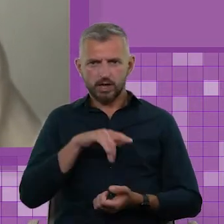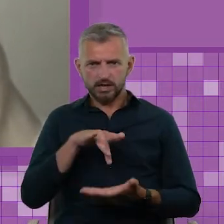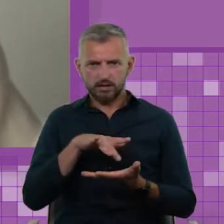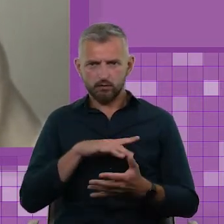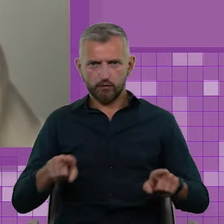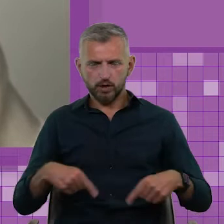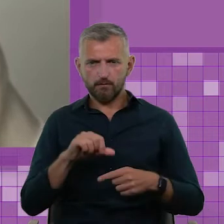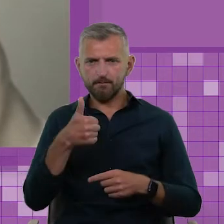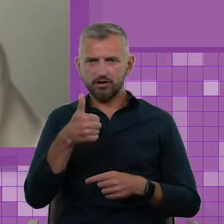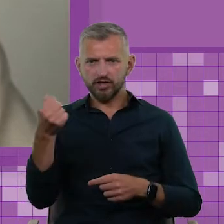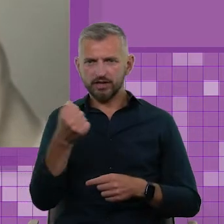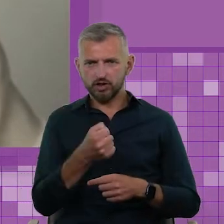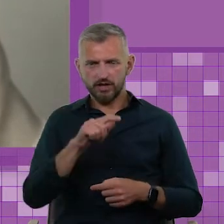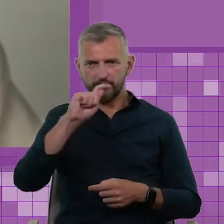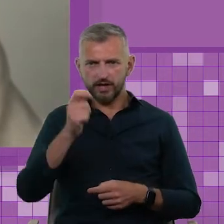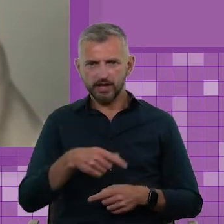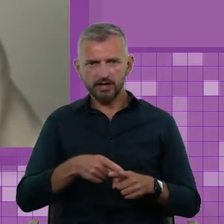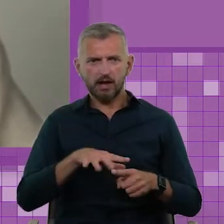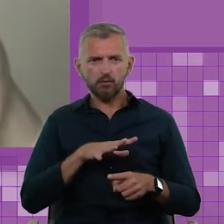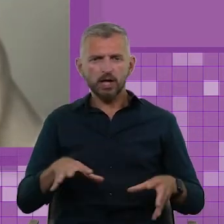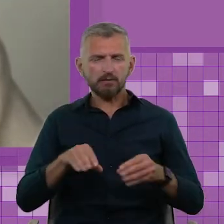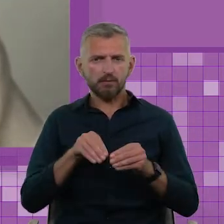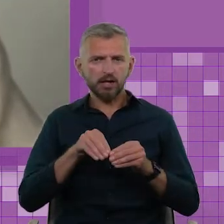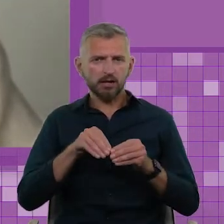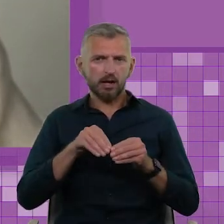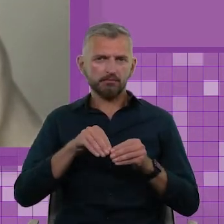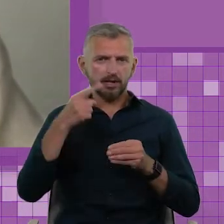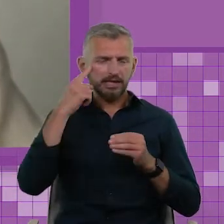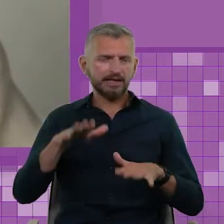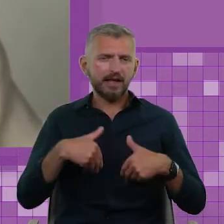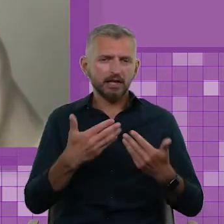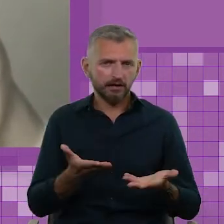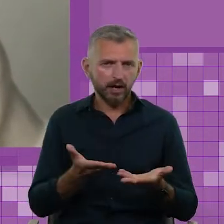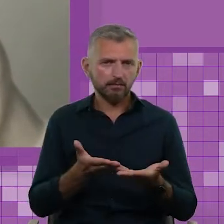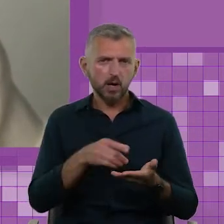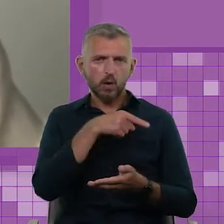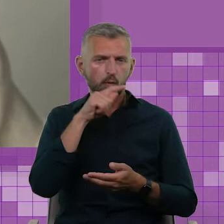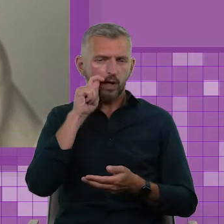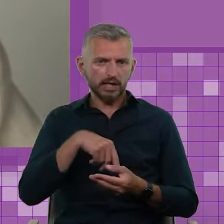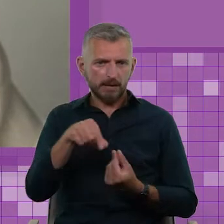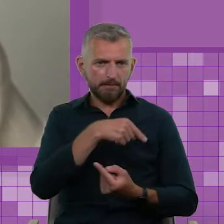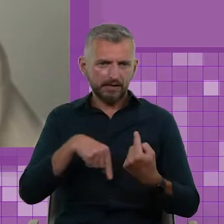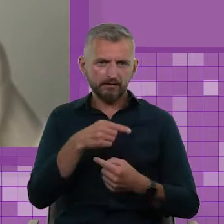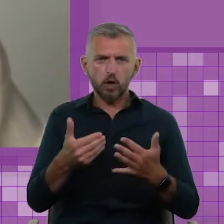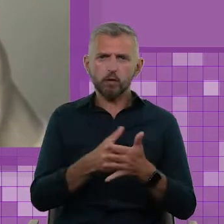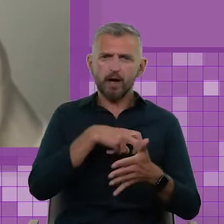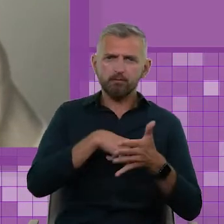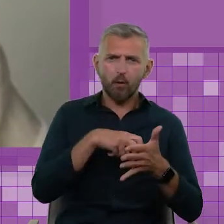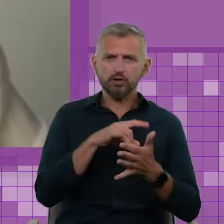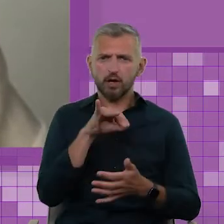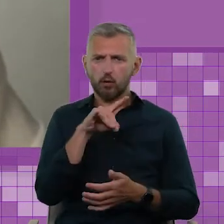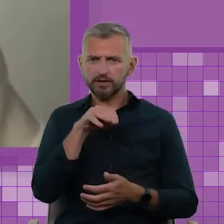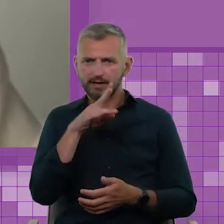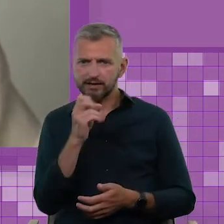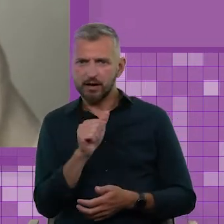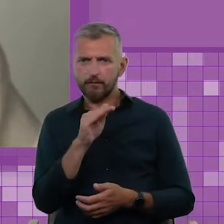це була спільна ініціатива українських бізнесів «Нова пошта», «Розетка», «ТІС» і «Фозія». І це ті бізнеси, які до того не працювали разом. І